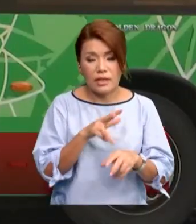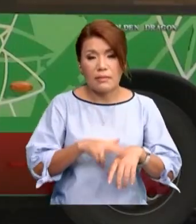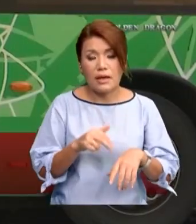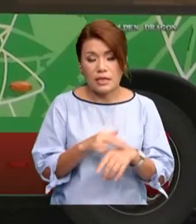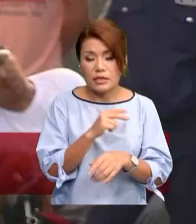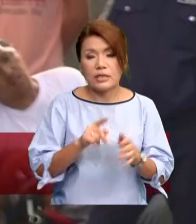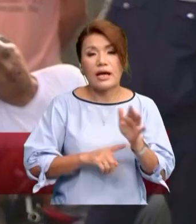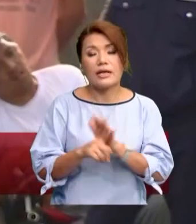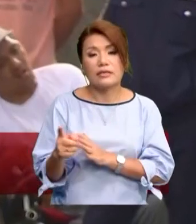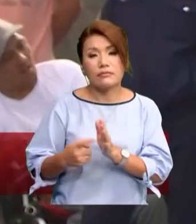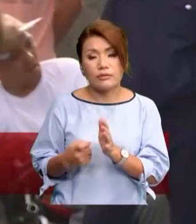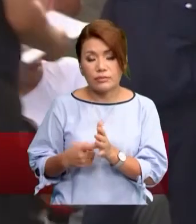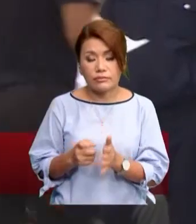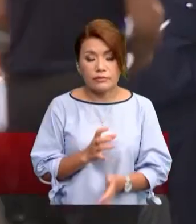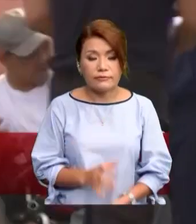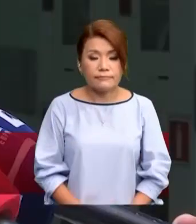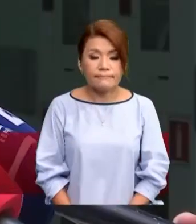завели уголовное дело.